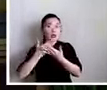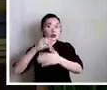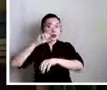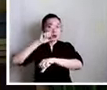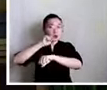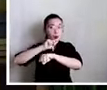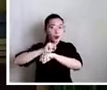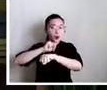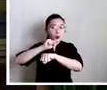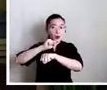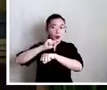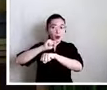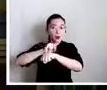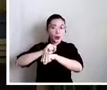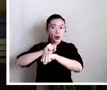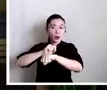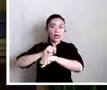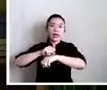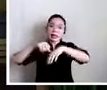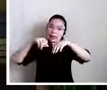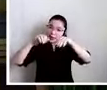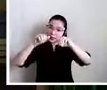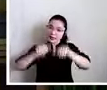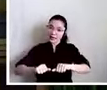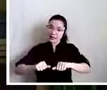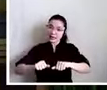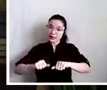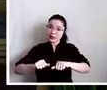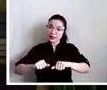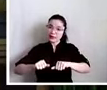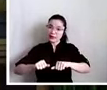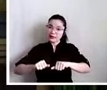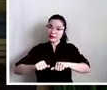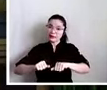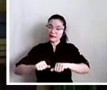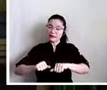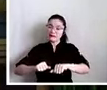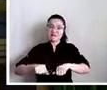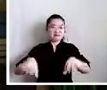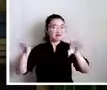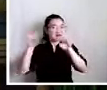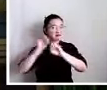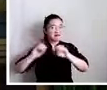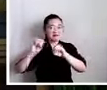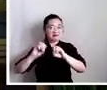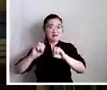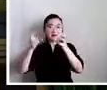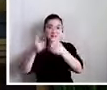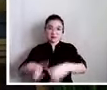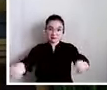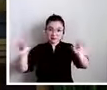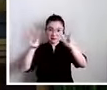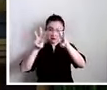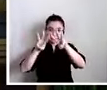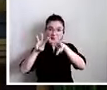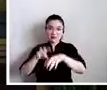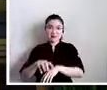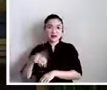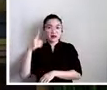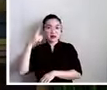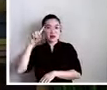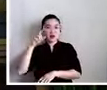ng mahimong dili makahuluganon o walay pulos sa kaugalingon. Number one,